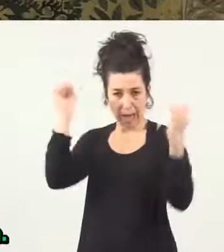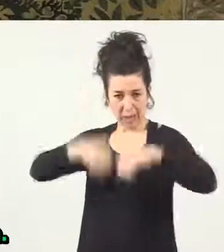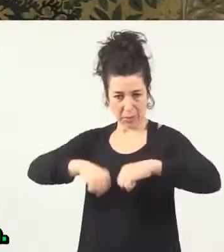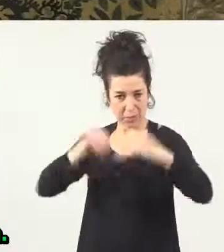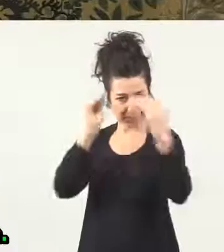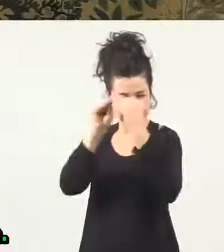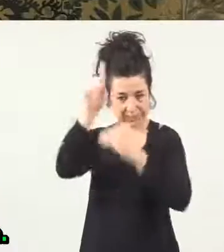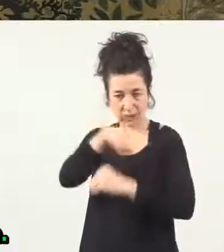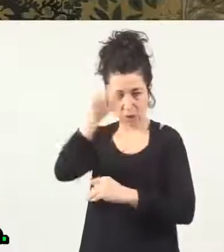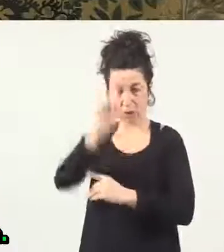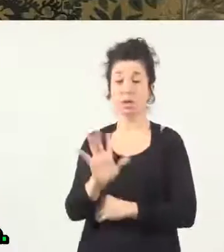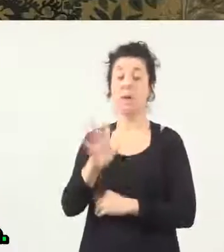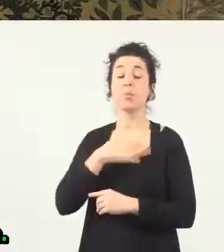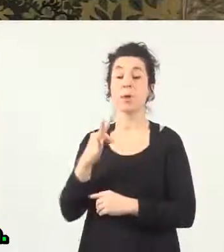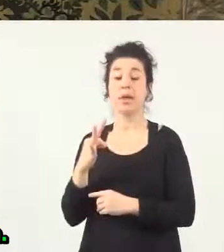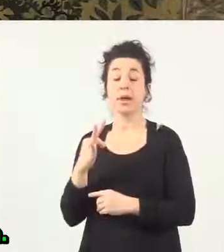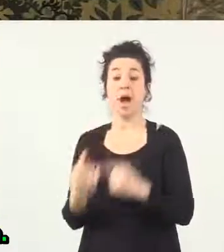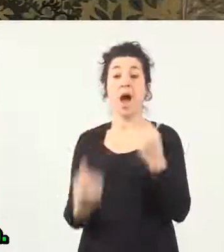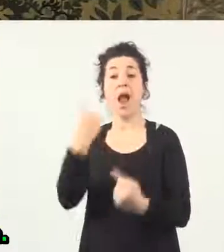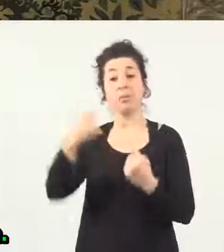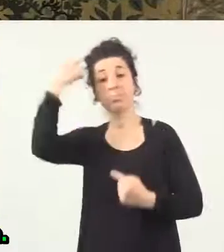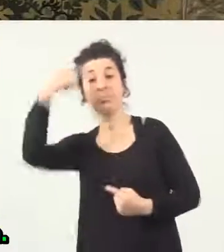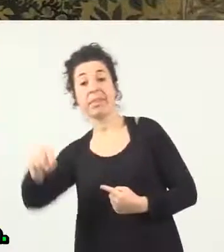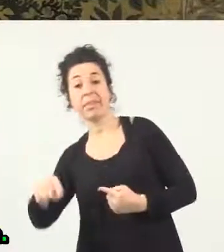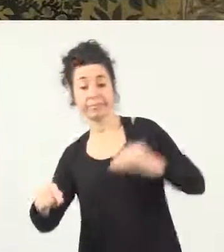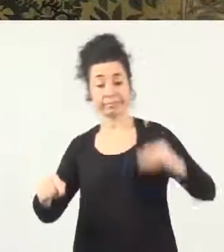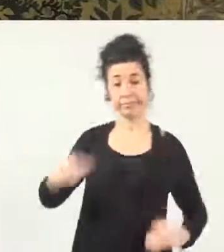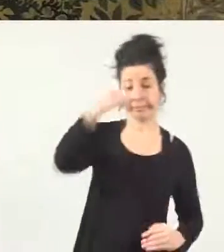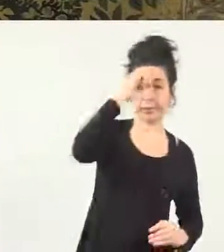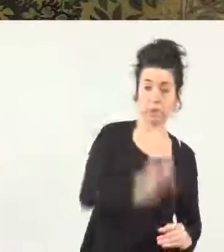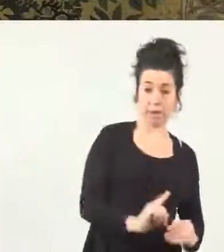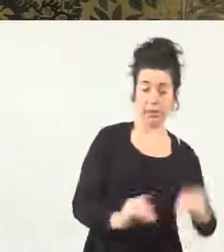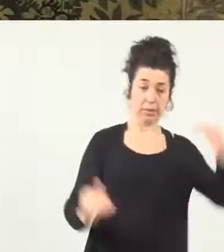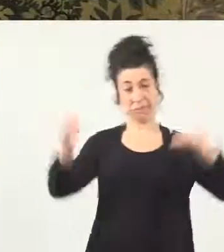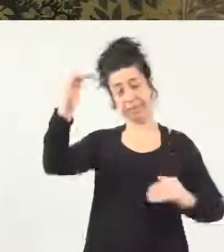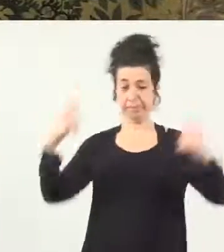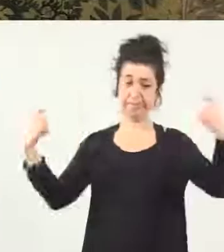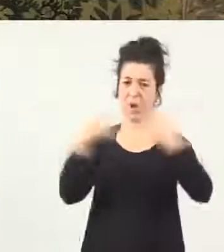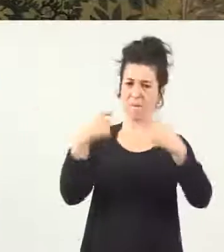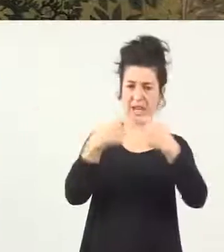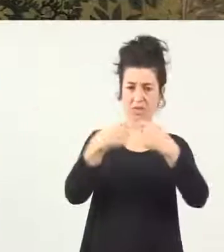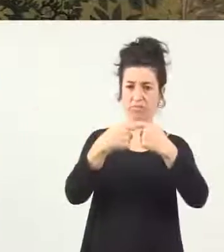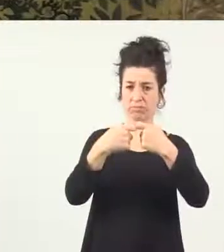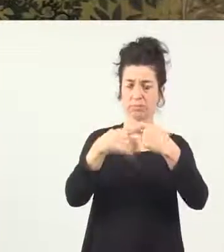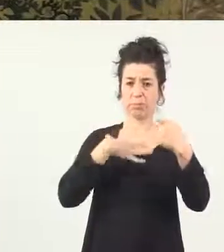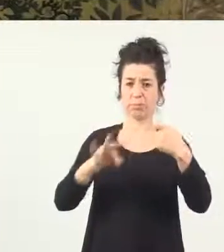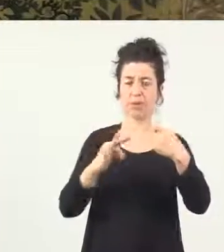dezake talka bat nortzu dakiten eta nortzu ez dakitenen artean, ez da? Osea,